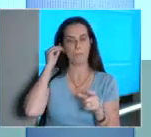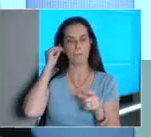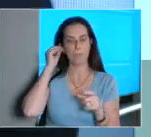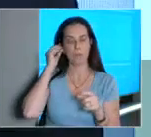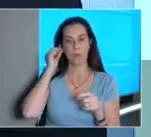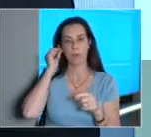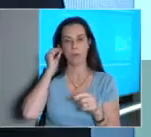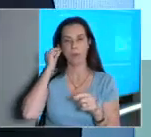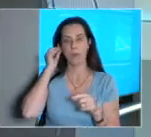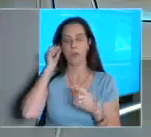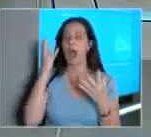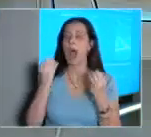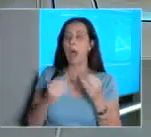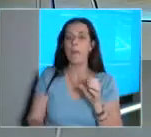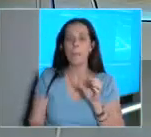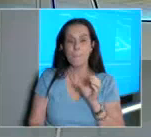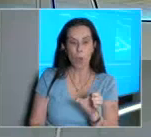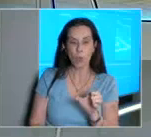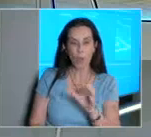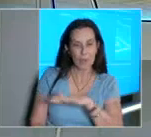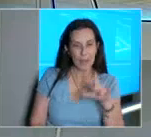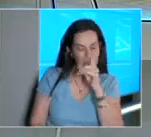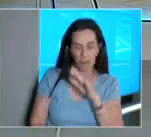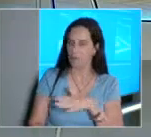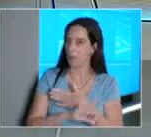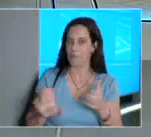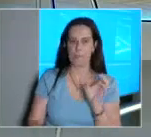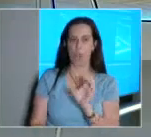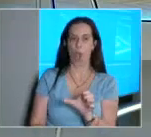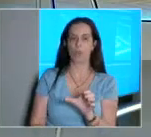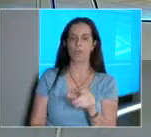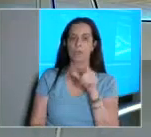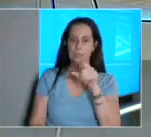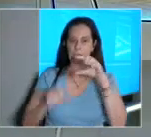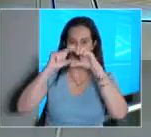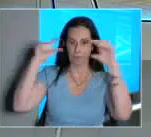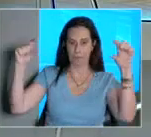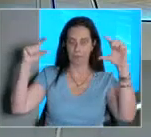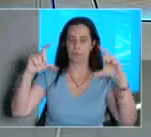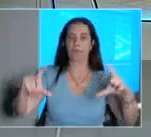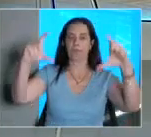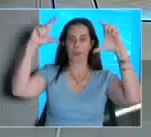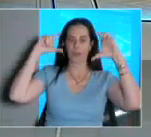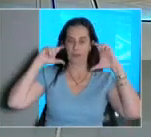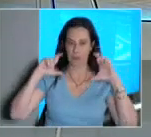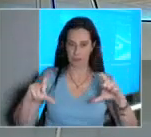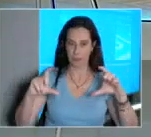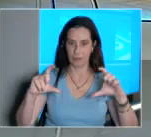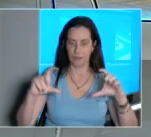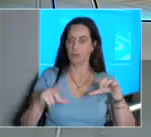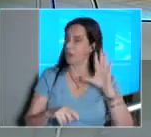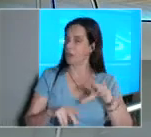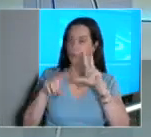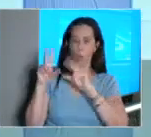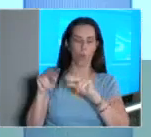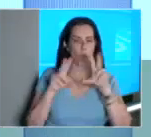החשש, עשרות אלפי פעוטות יישארו בלי מעונות. זה הפרסום הראשון. והכותרת הראשית של ידיעות אחרונות, גם